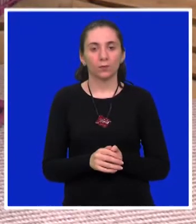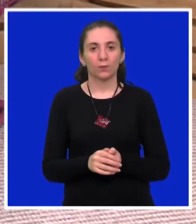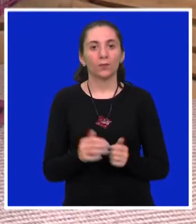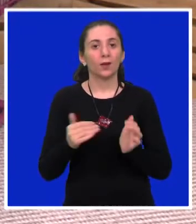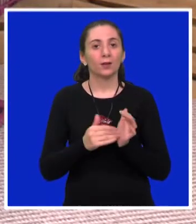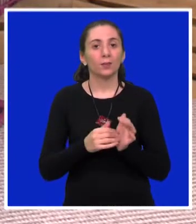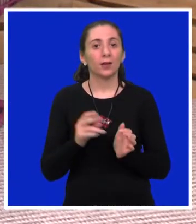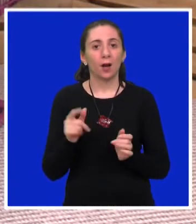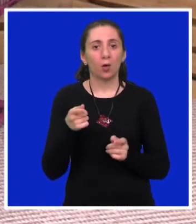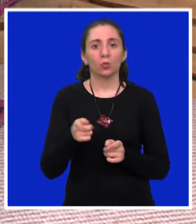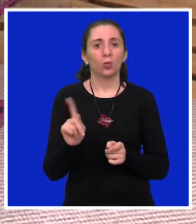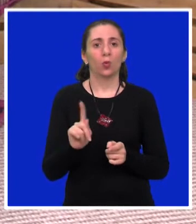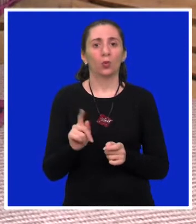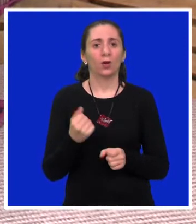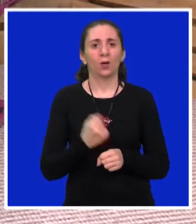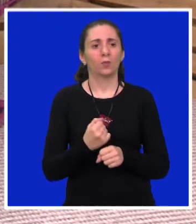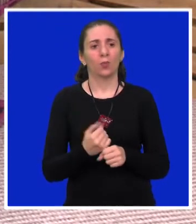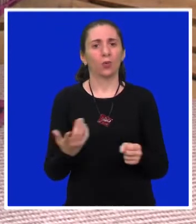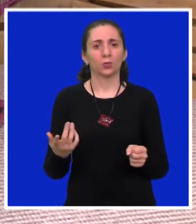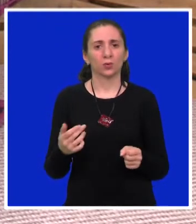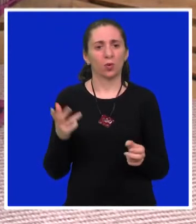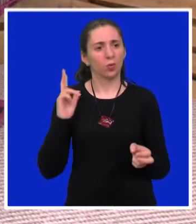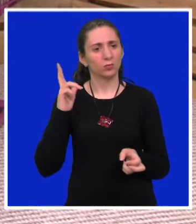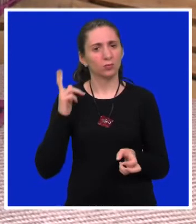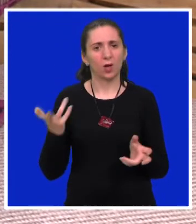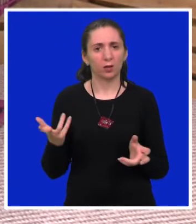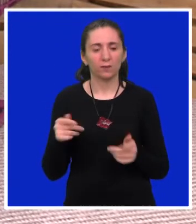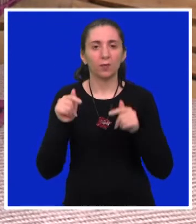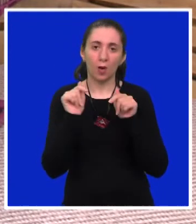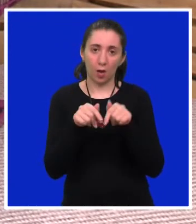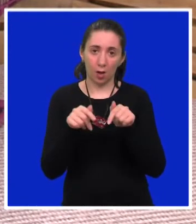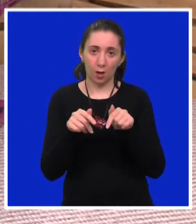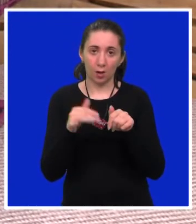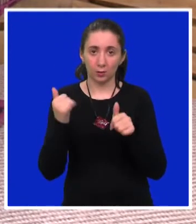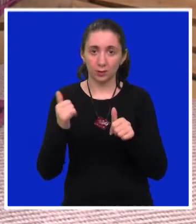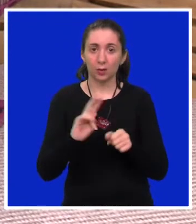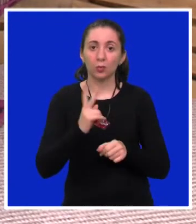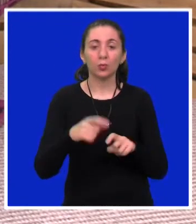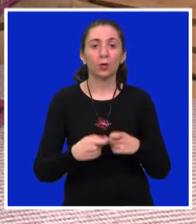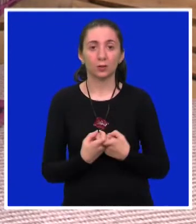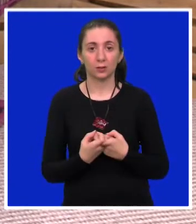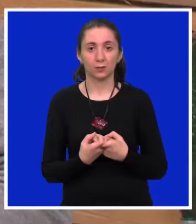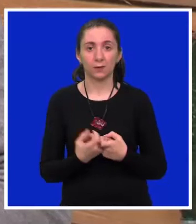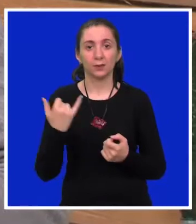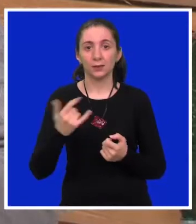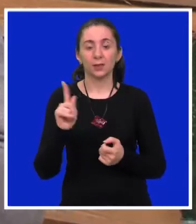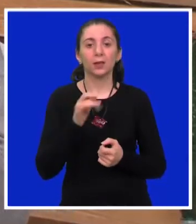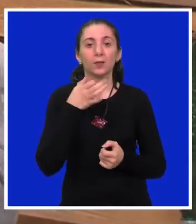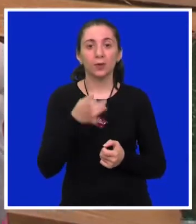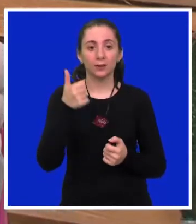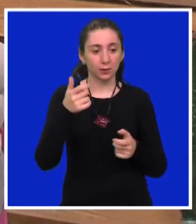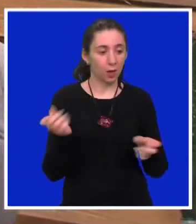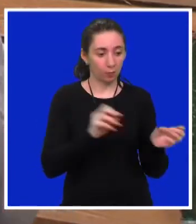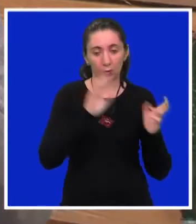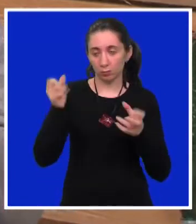I treba biti realan, nije to baš sad neki poseban zahtjevan posao. U ovom, sad je potpuno druga stvar. Znači, sad nije samo